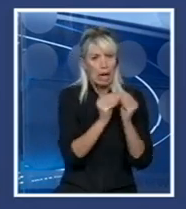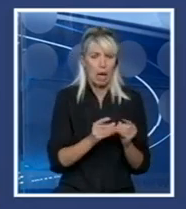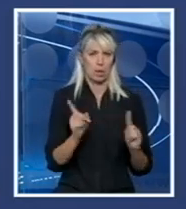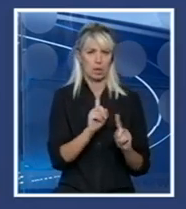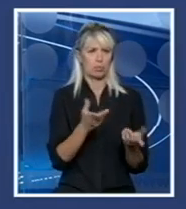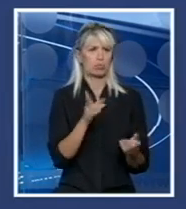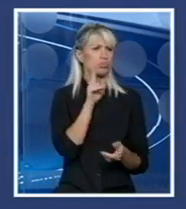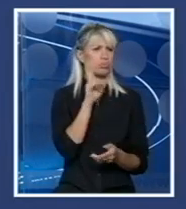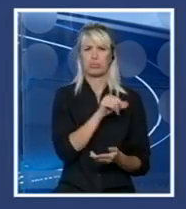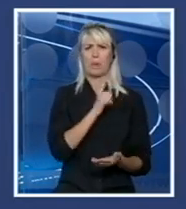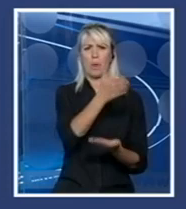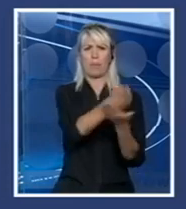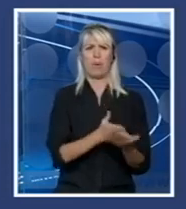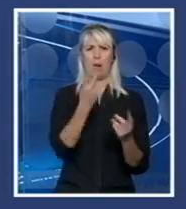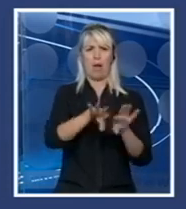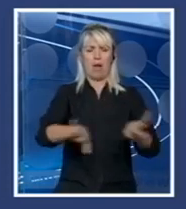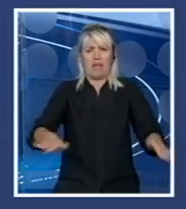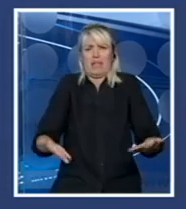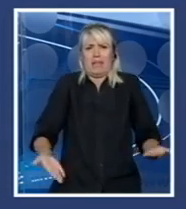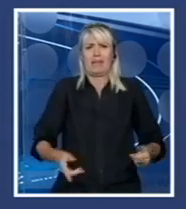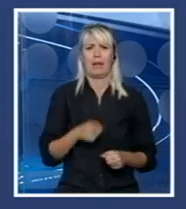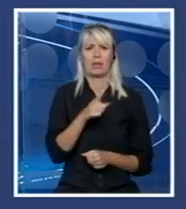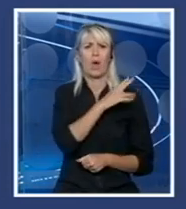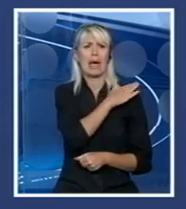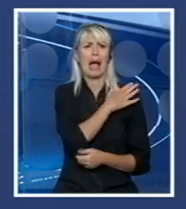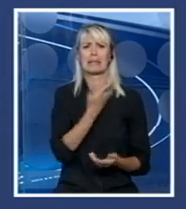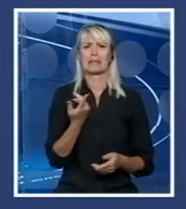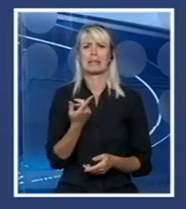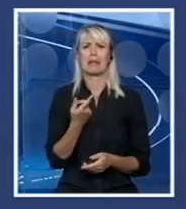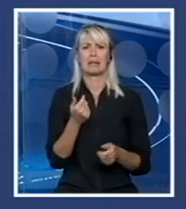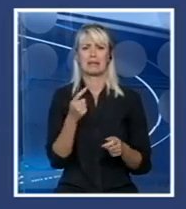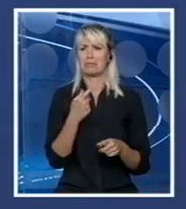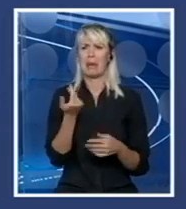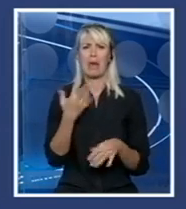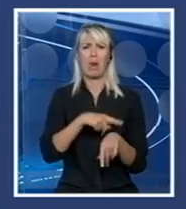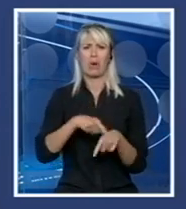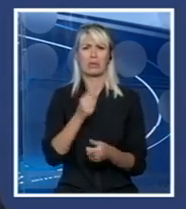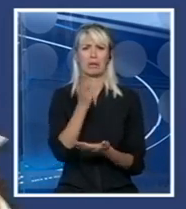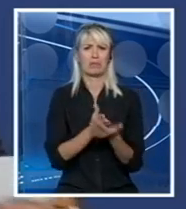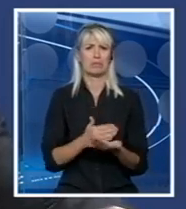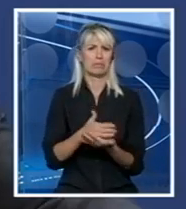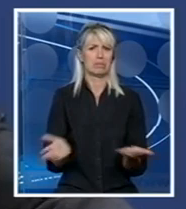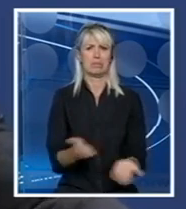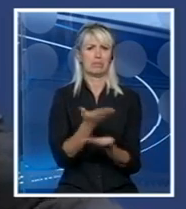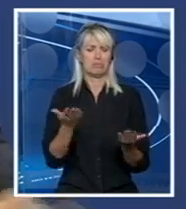budu jednačene. To će školski stručni saradnik sa raznim strešnjama da uradi za par sati, tako da to nije sporno.